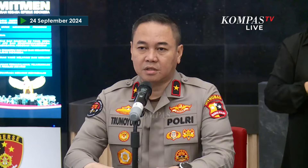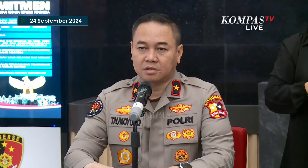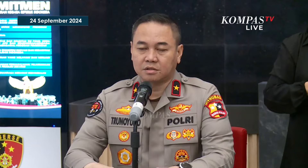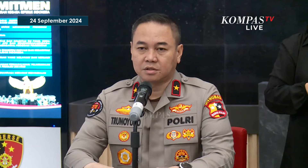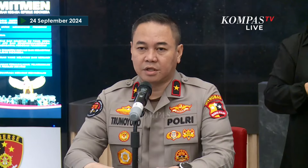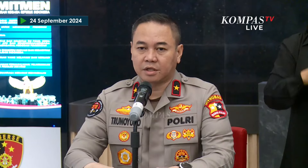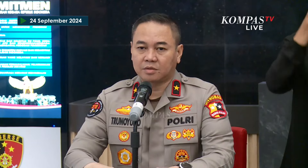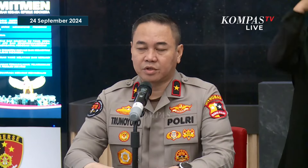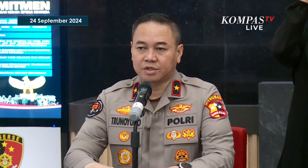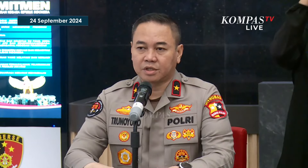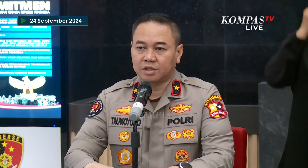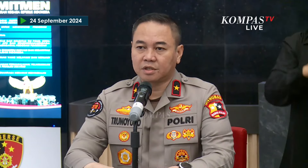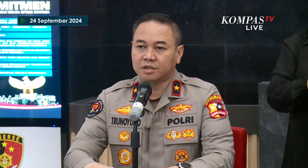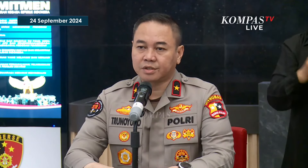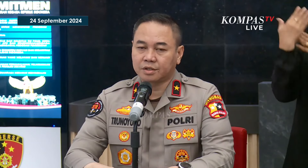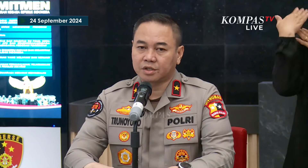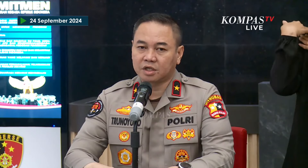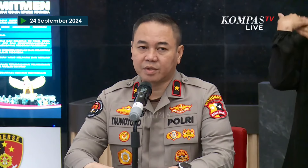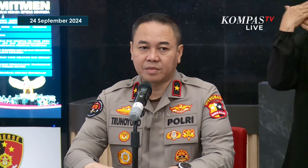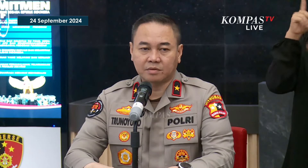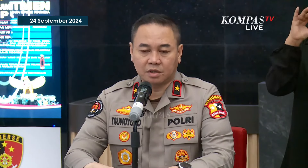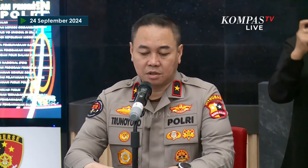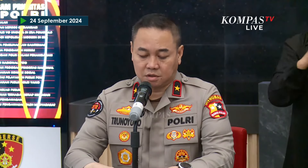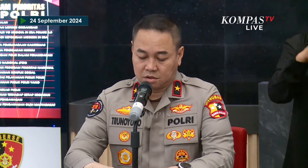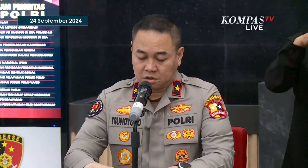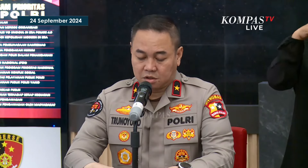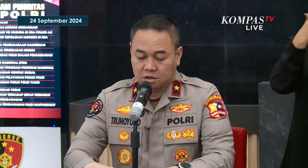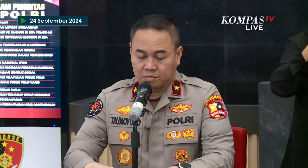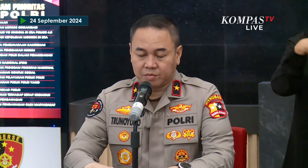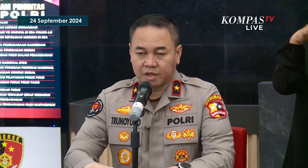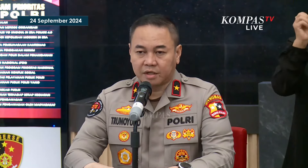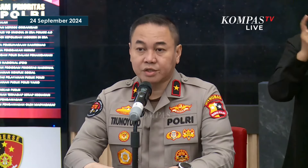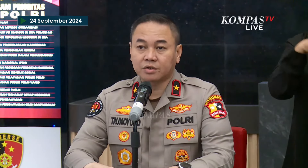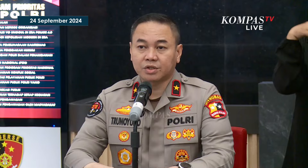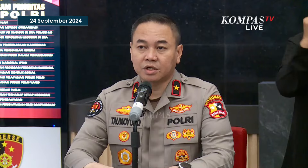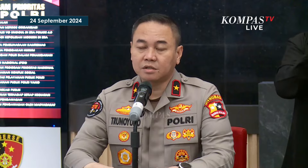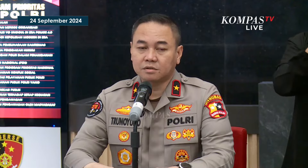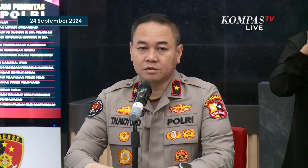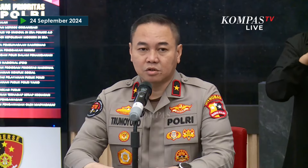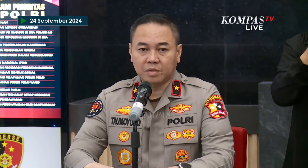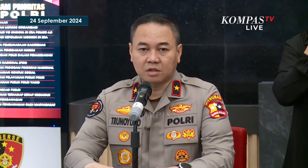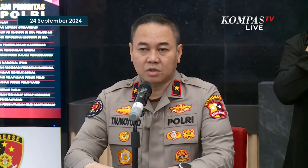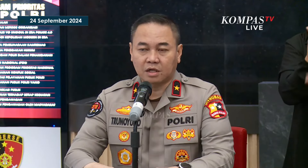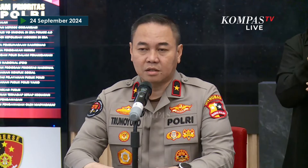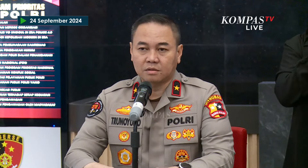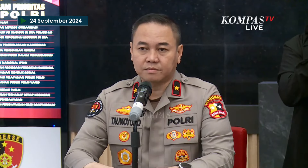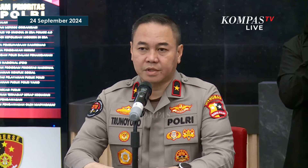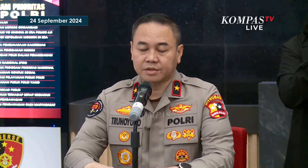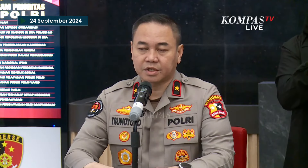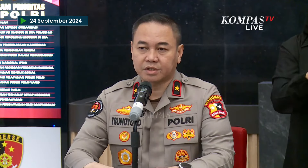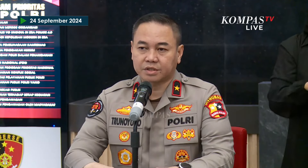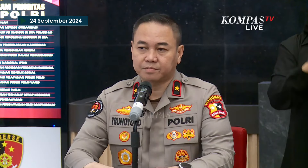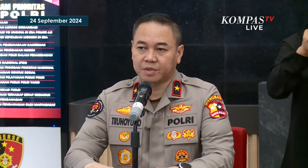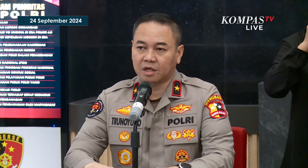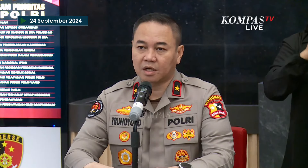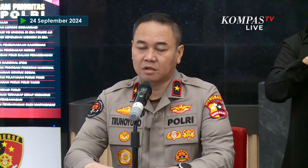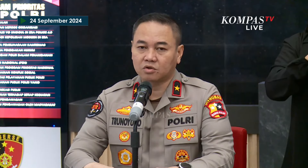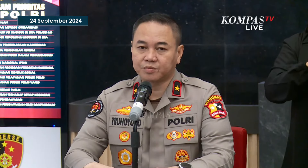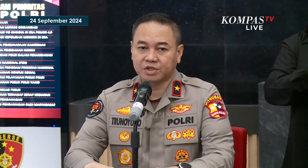Kapolri Jenderal Polisi Listio Sigit Prabowo memberikan instruksi untuk melakukan